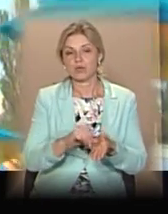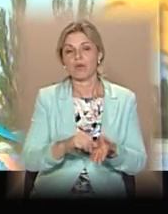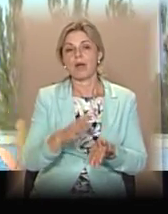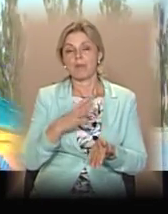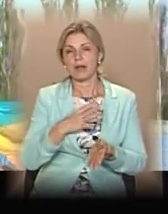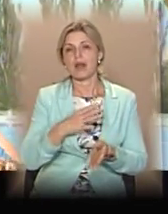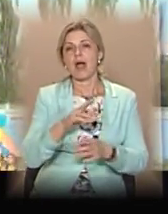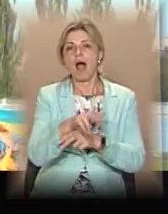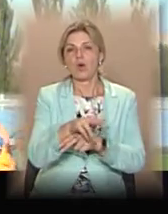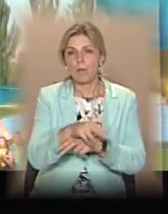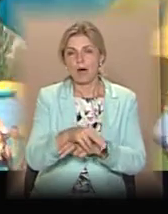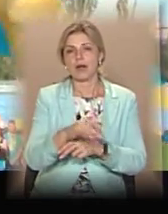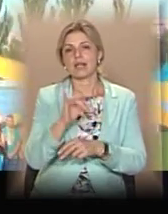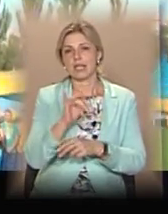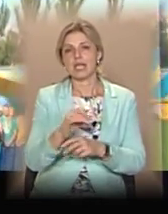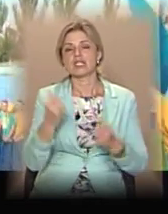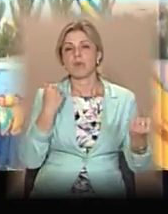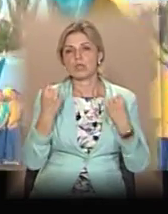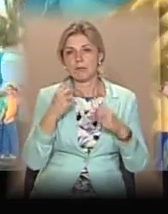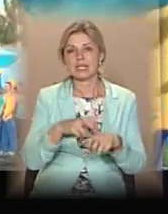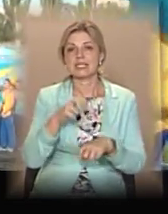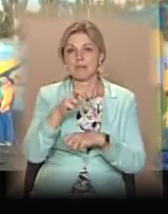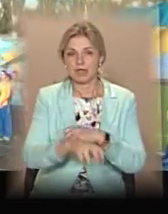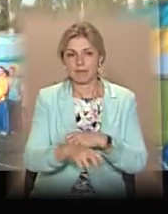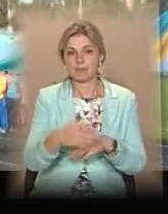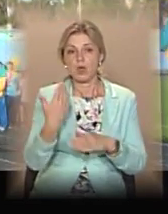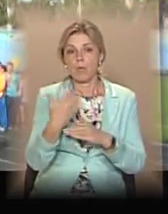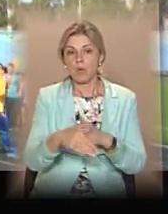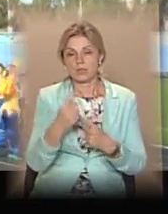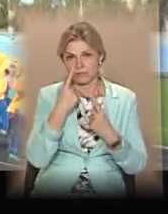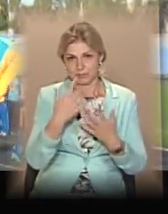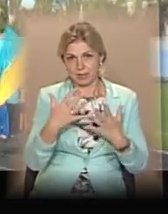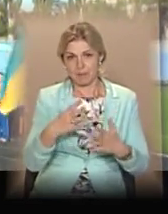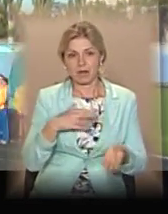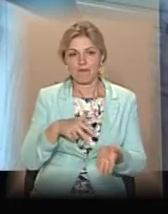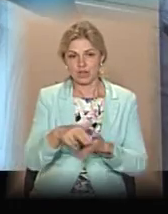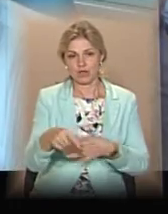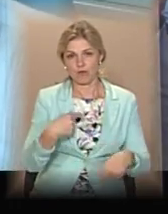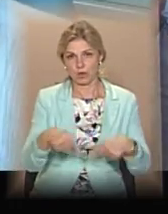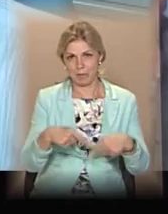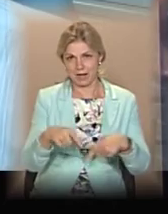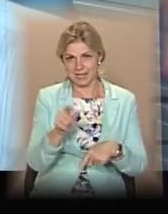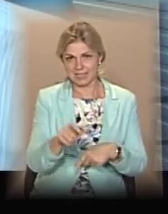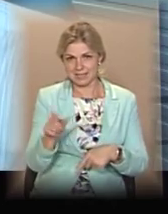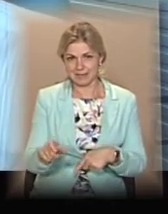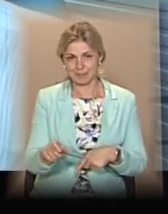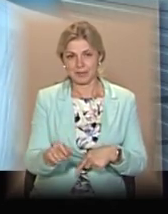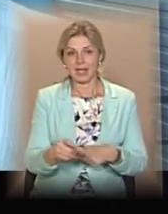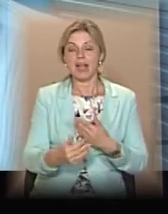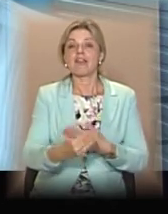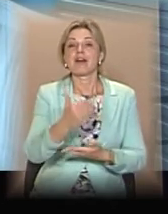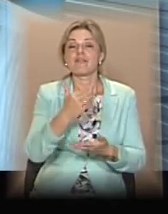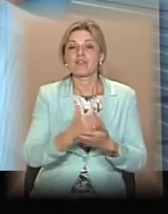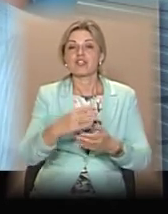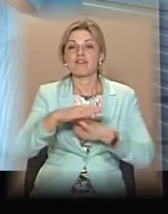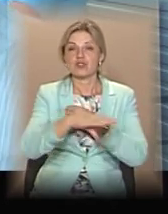акробати, гімнасти, спортсмени зі стрибків. Після яскравого дійства на стадіон вийшли футболісти. І завершення,